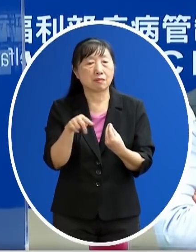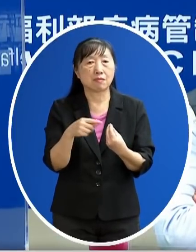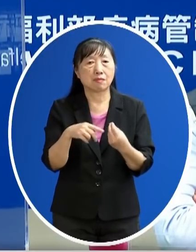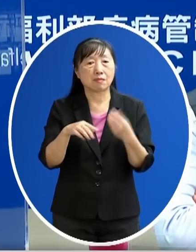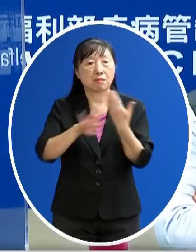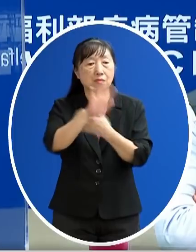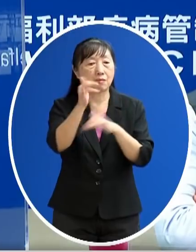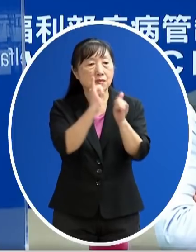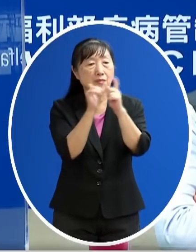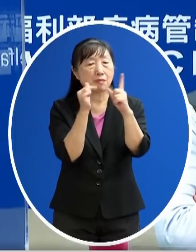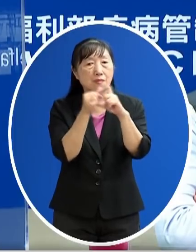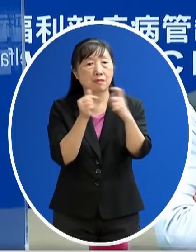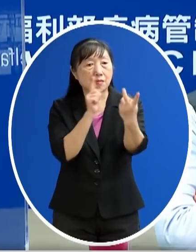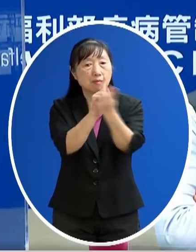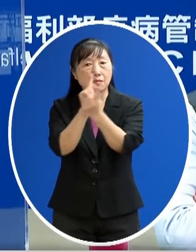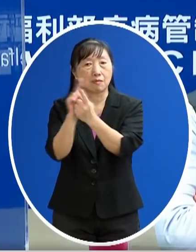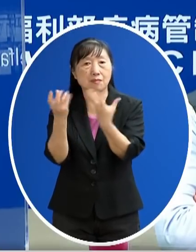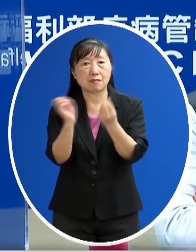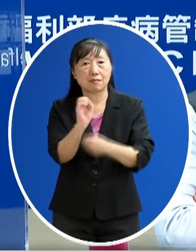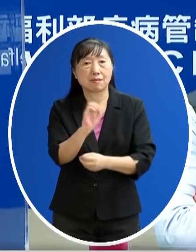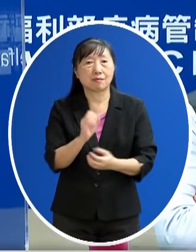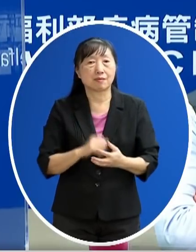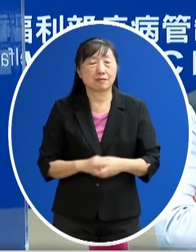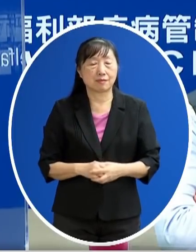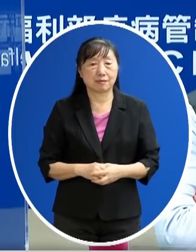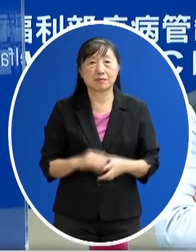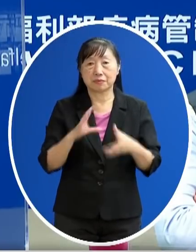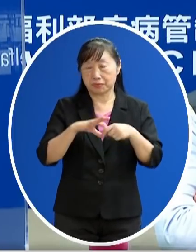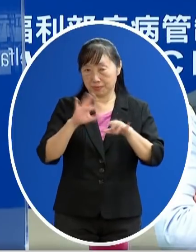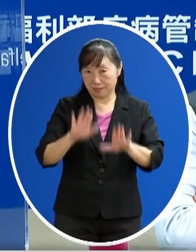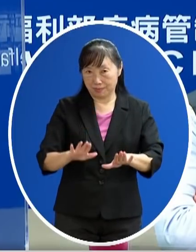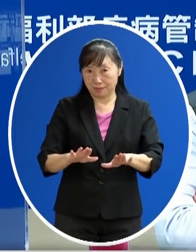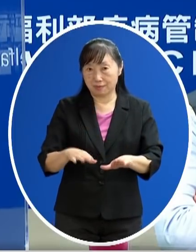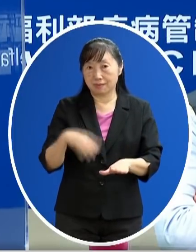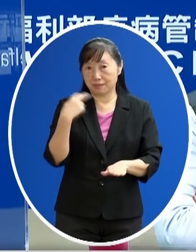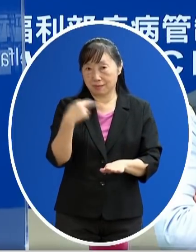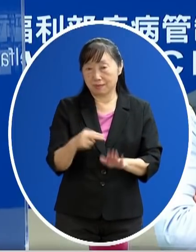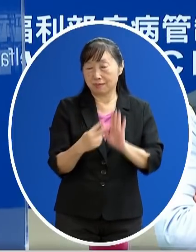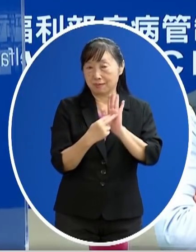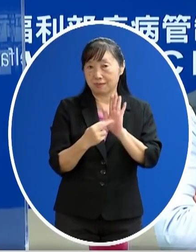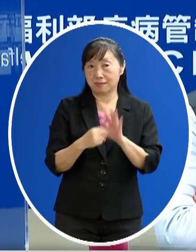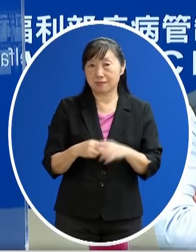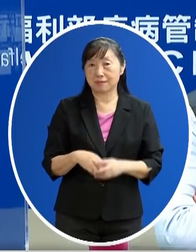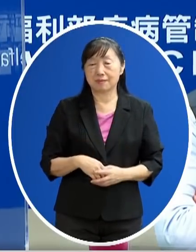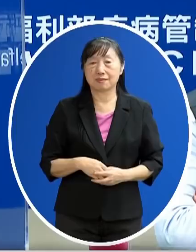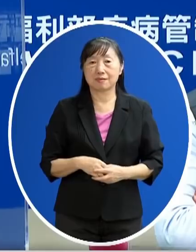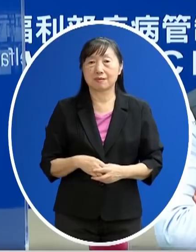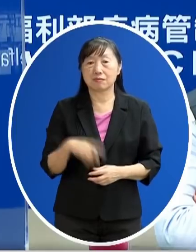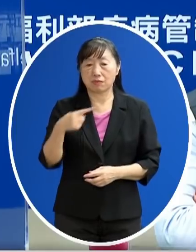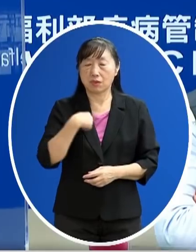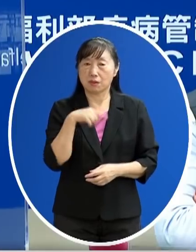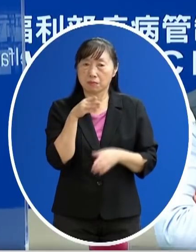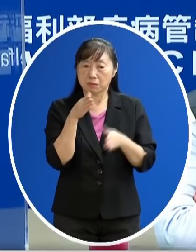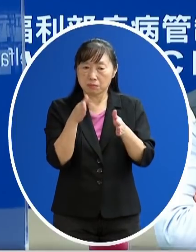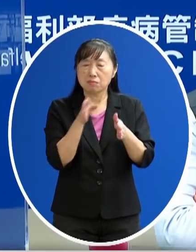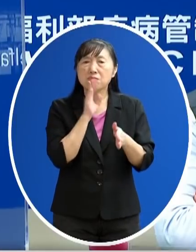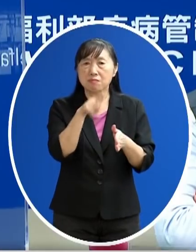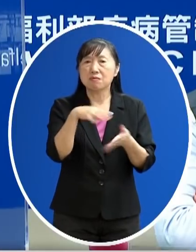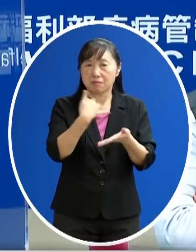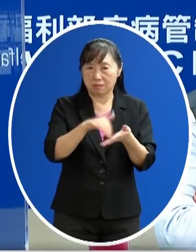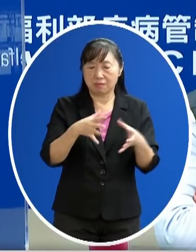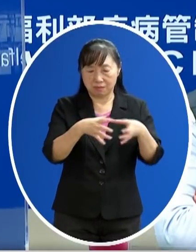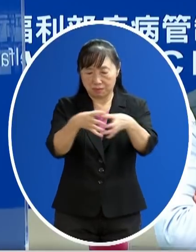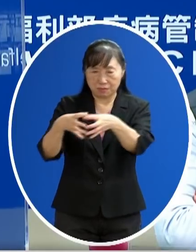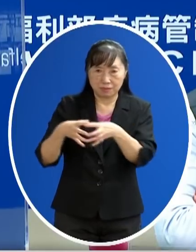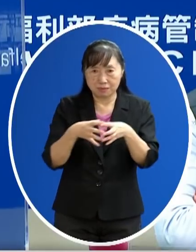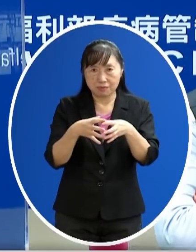接触者的确诊，啊，这是我必须要跟大家讲，就是说我们说它确实是一个群聚，